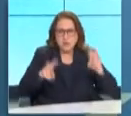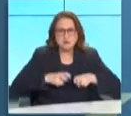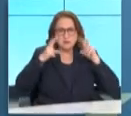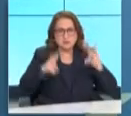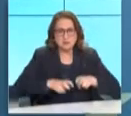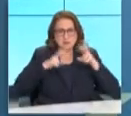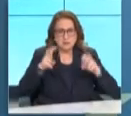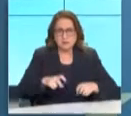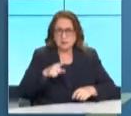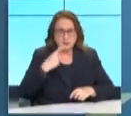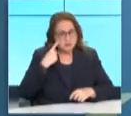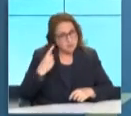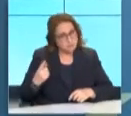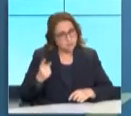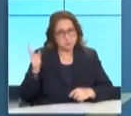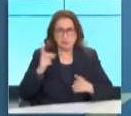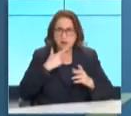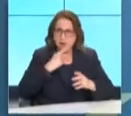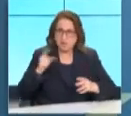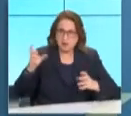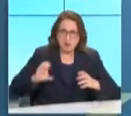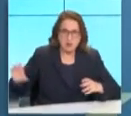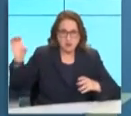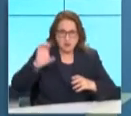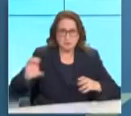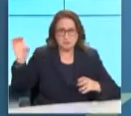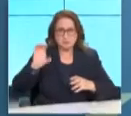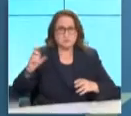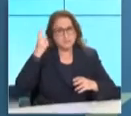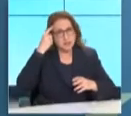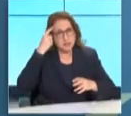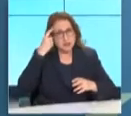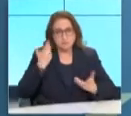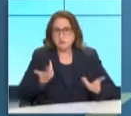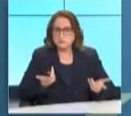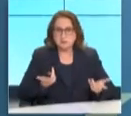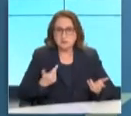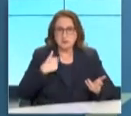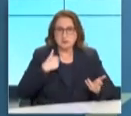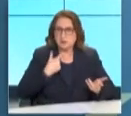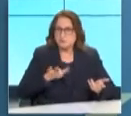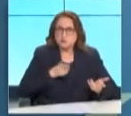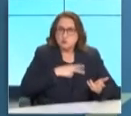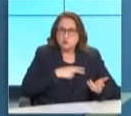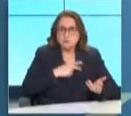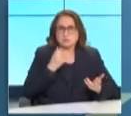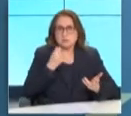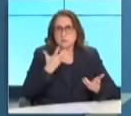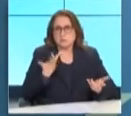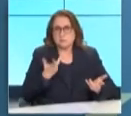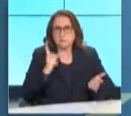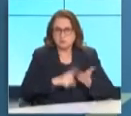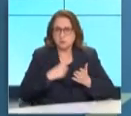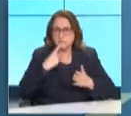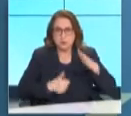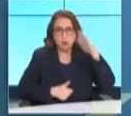τις πραγματικές δυνάμεις της προσφοράς και της ζήτησης. Και έχουμε ζητήσει από την Πρόεδρο της Επιτροπής να συνομιλήσει με